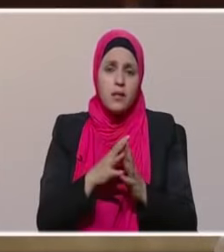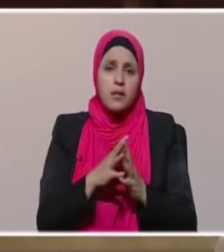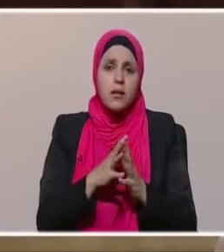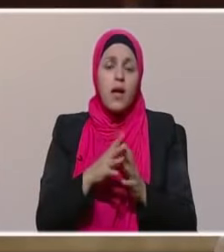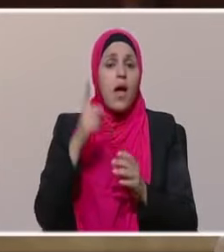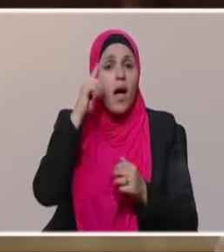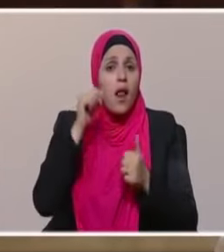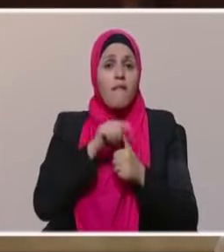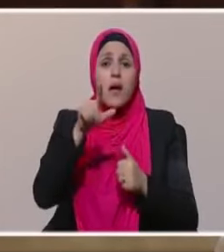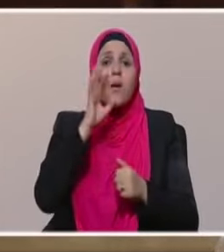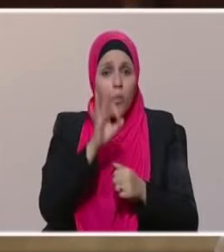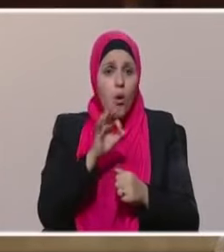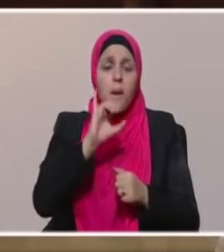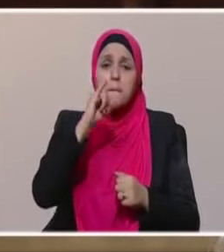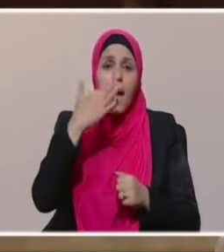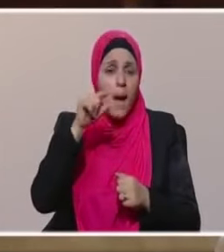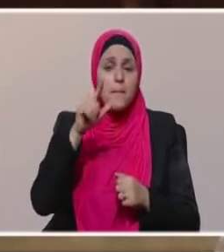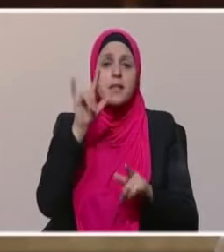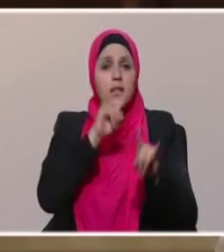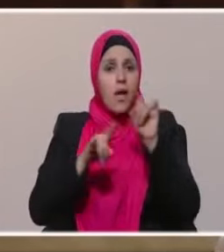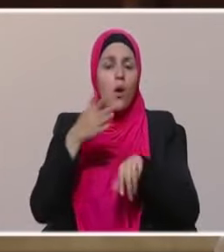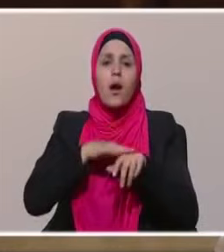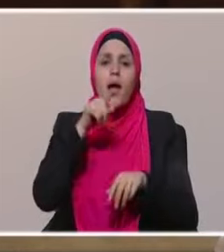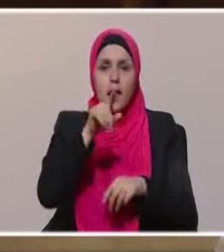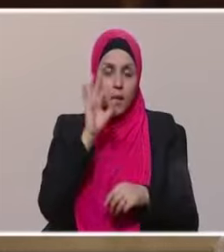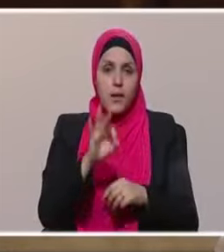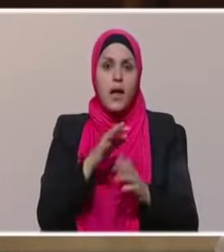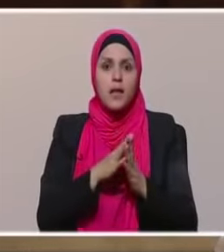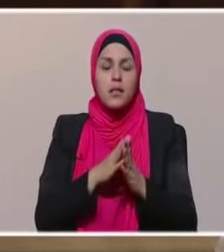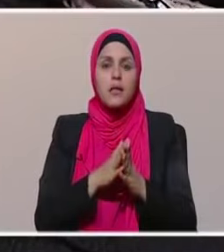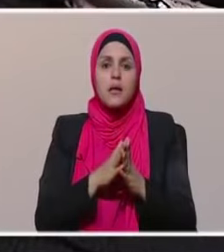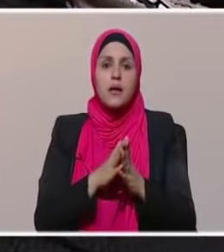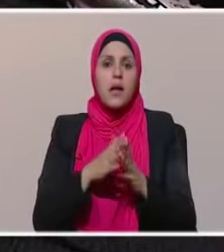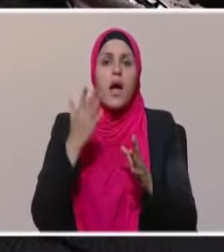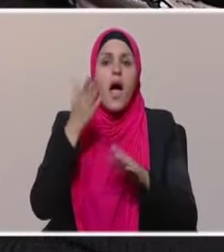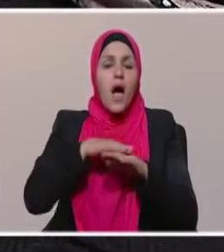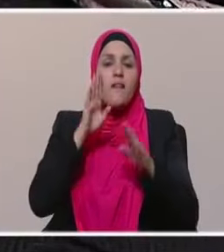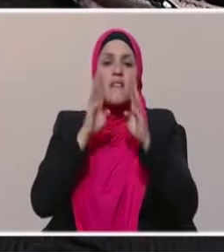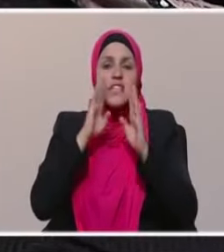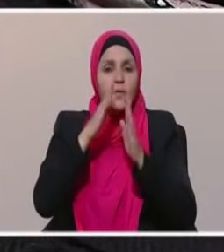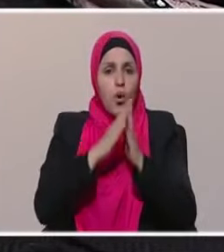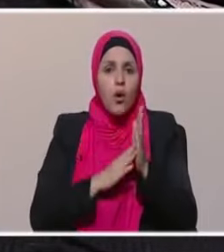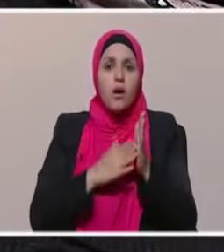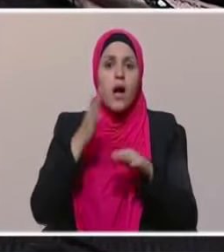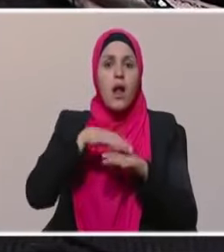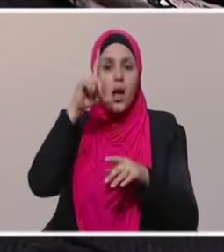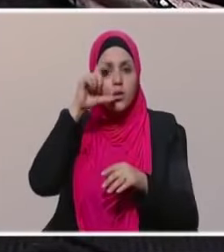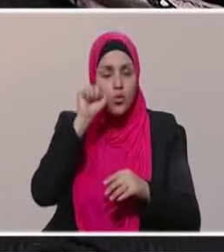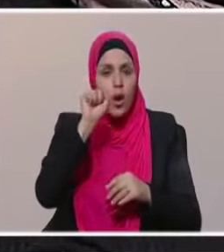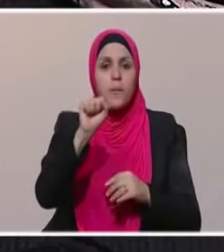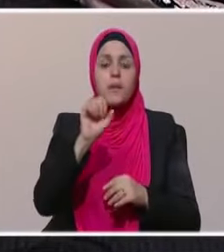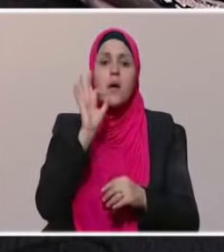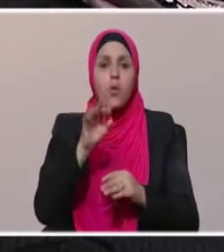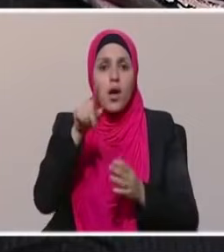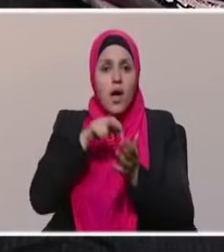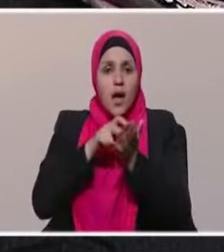على فكره محمد كان بيدور عليك، كان بيدور عليك على الفيسبوك وعلى صورك، كان